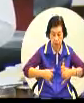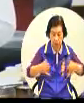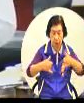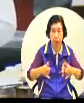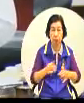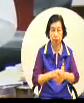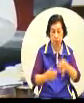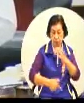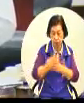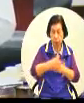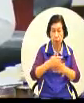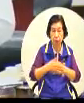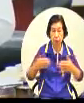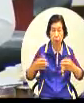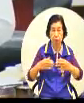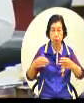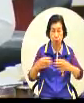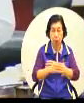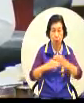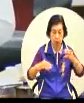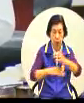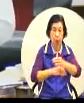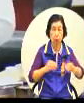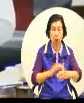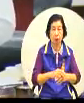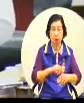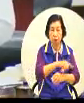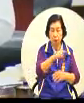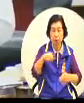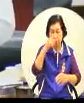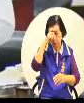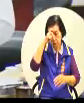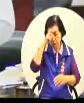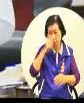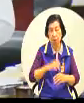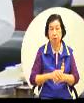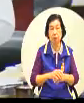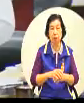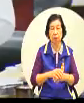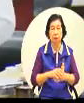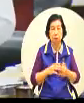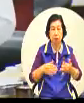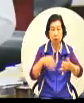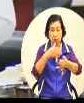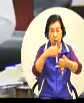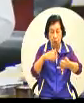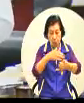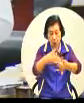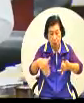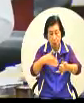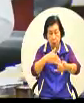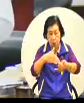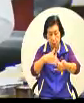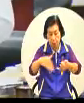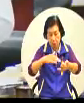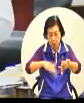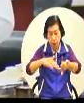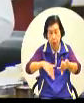的国人也都共同期待南横公路的复建完